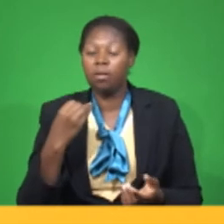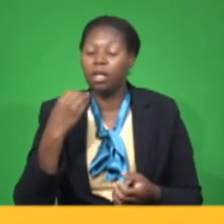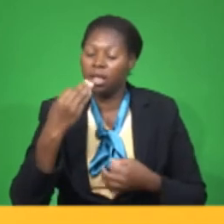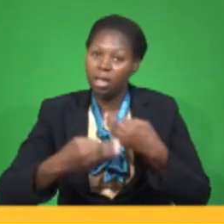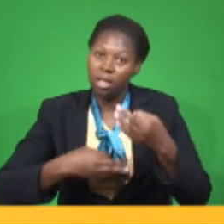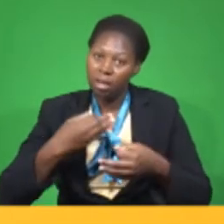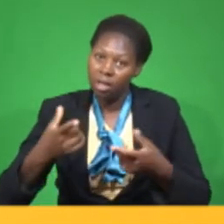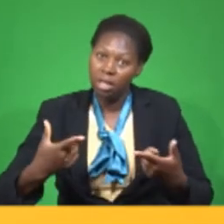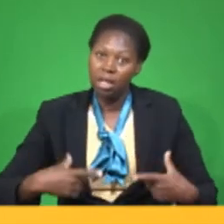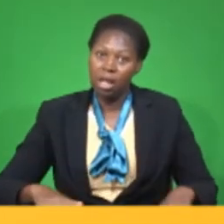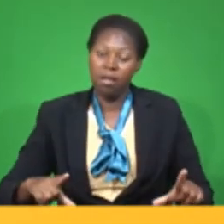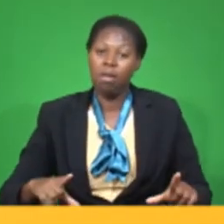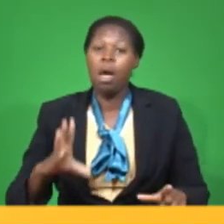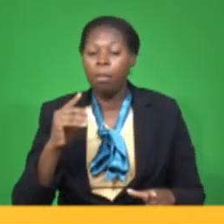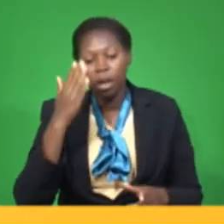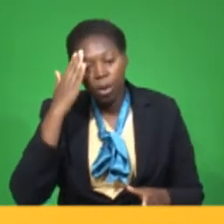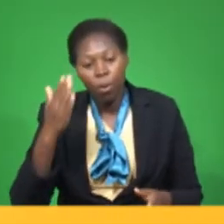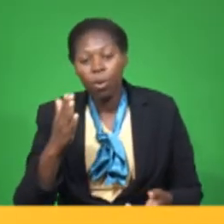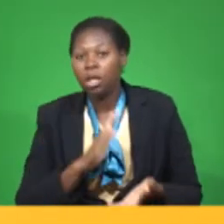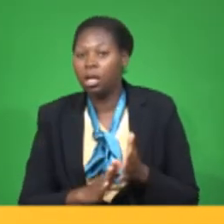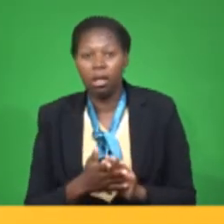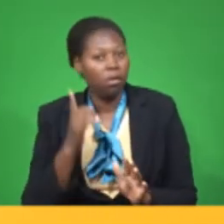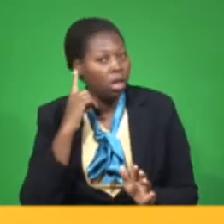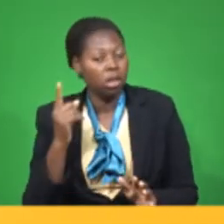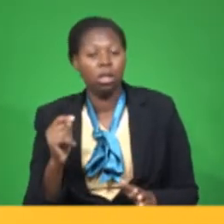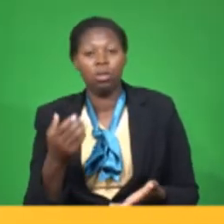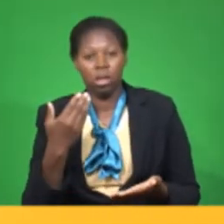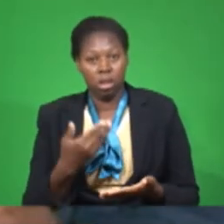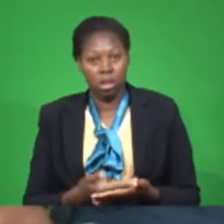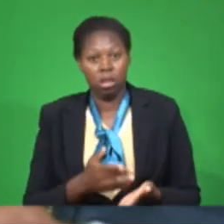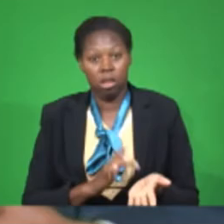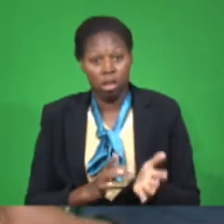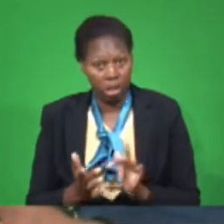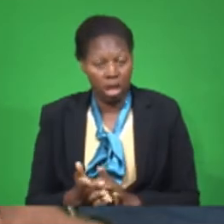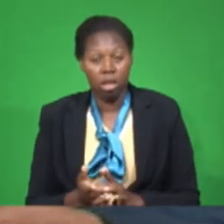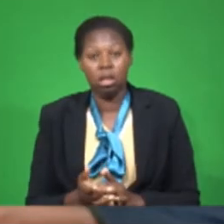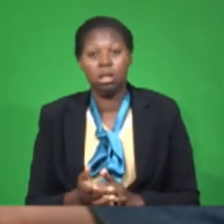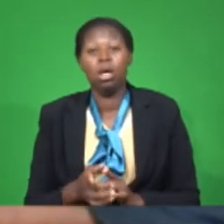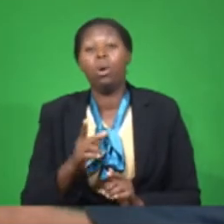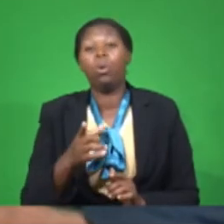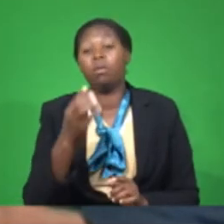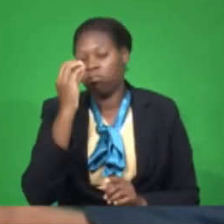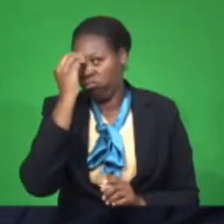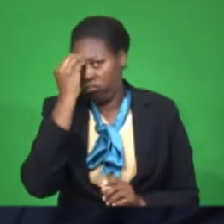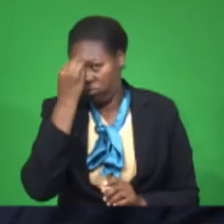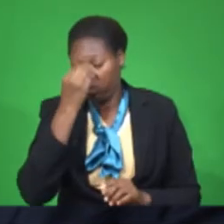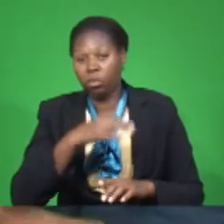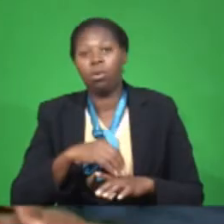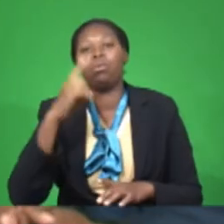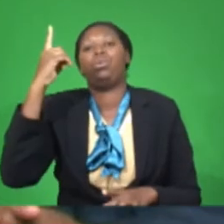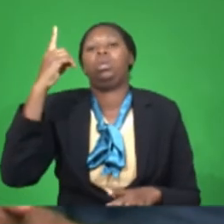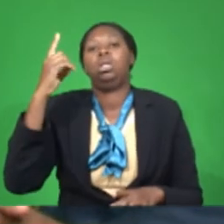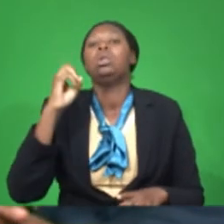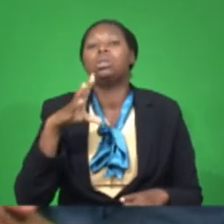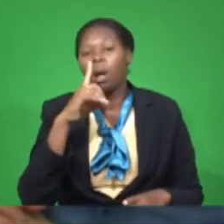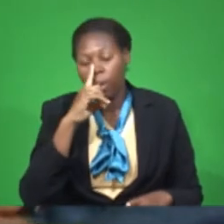komana. Anga one upenyu asikutsamwa kwa Mwari kunogara pamusoro pake. Right. Saka zvinonzi ukatenda ka. Wabvaona